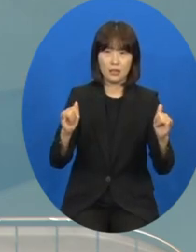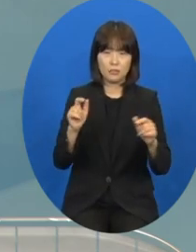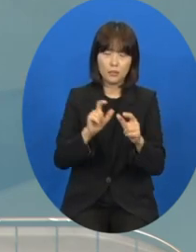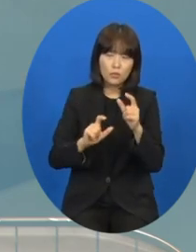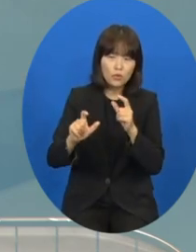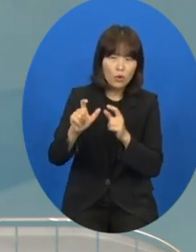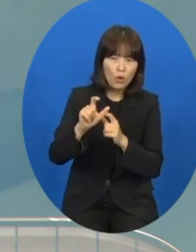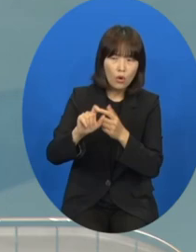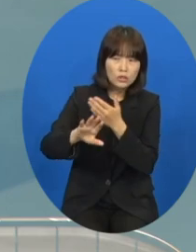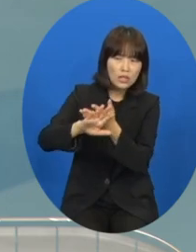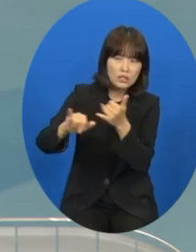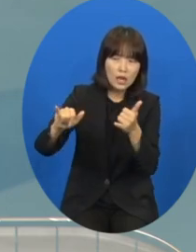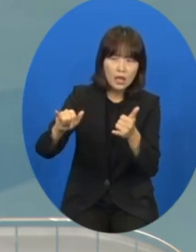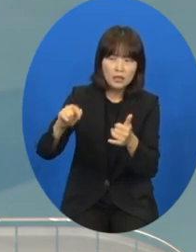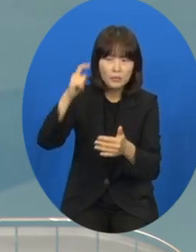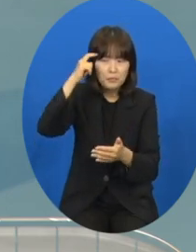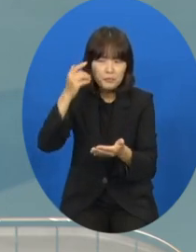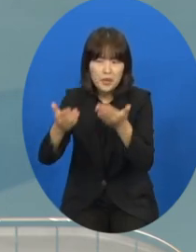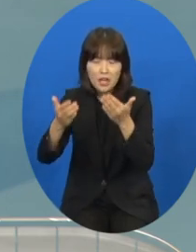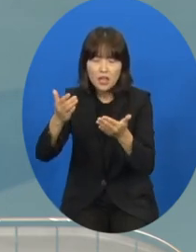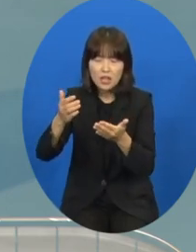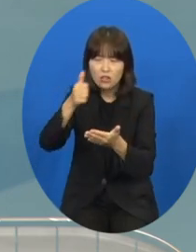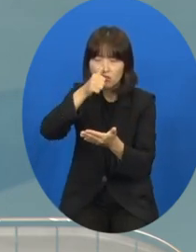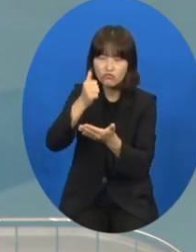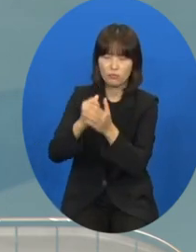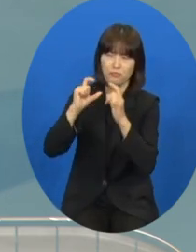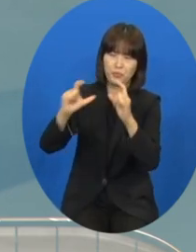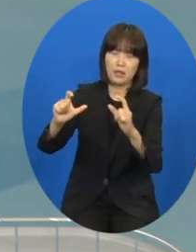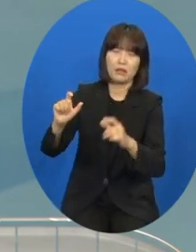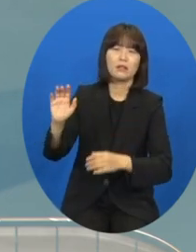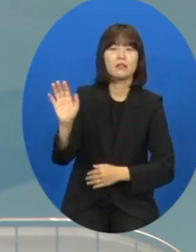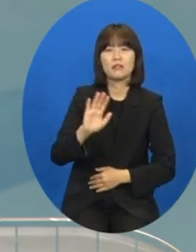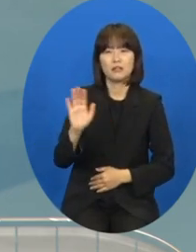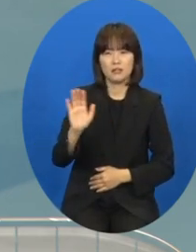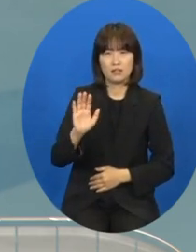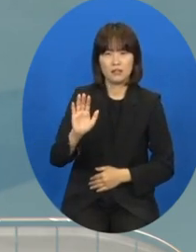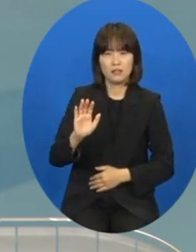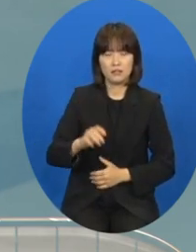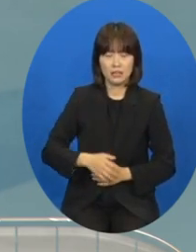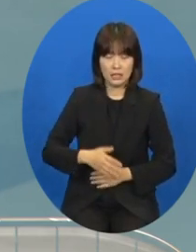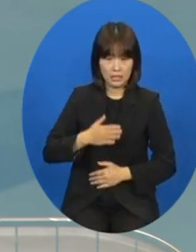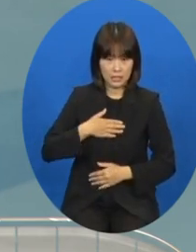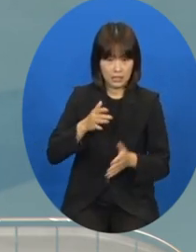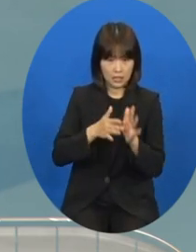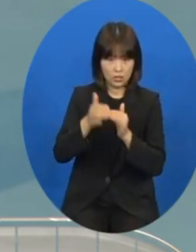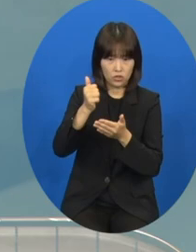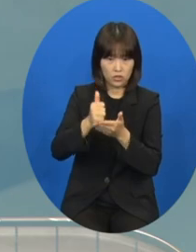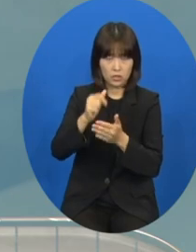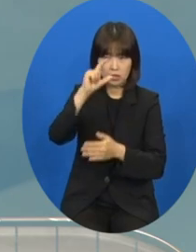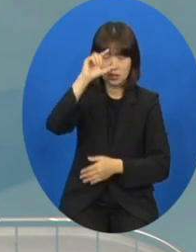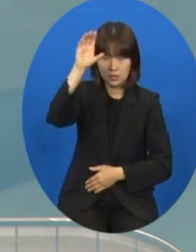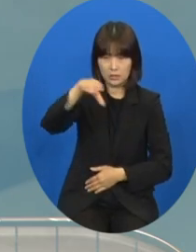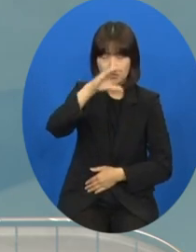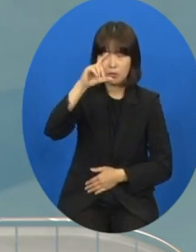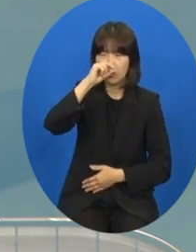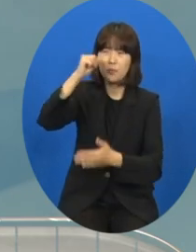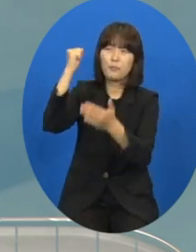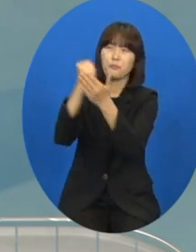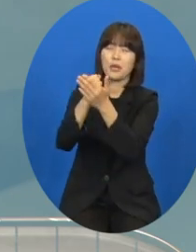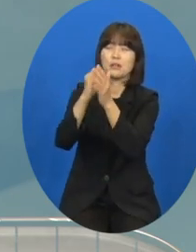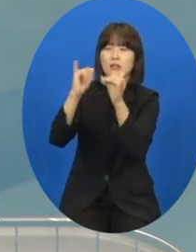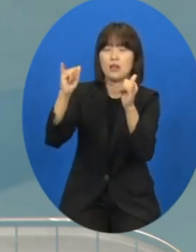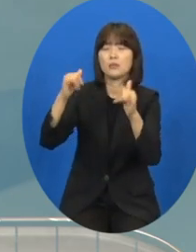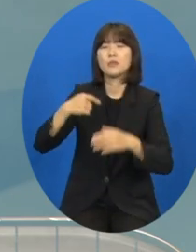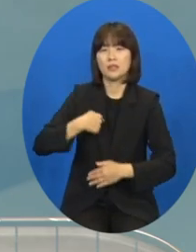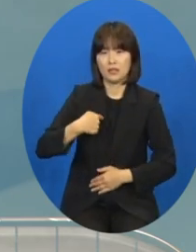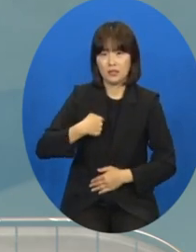다른 사람을 판단하고 정죄하지 않습니다. 나는 예수님을 십자가에 못 박아 죽인 장본인이니까.